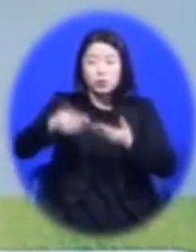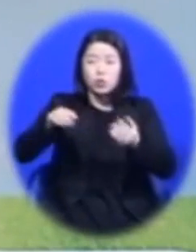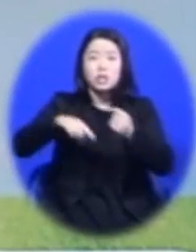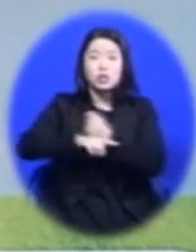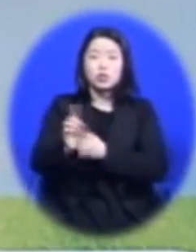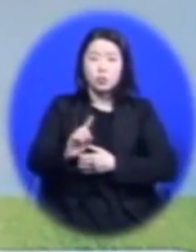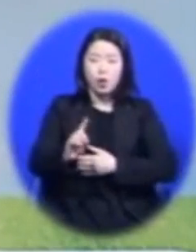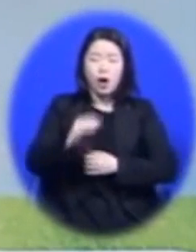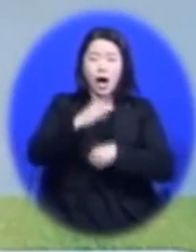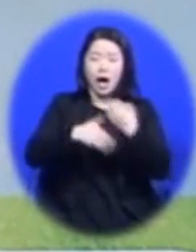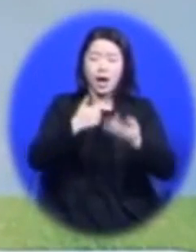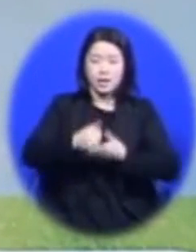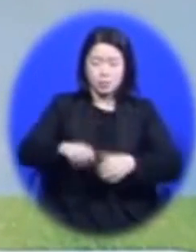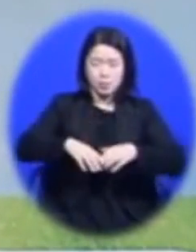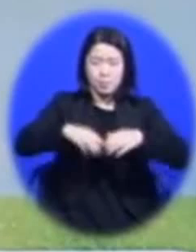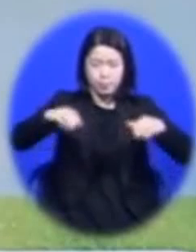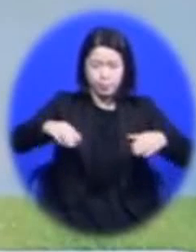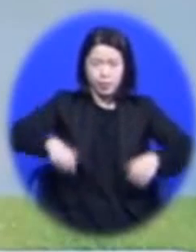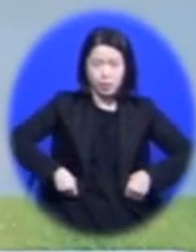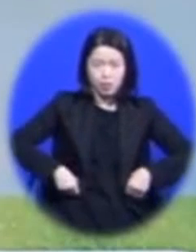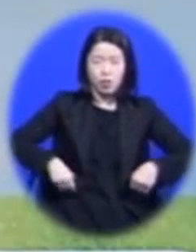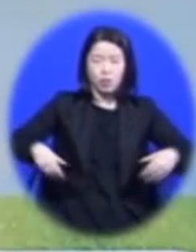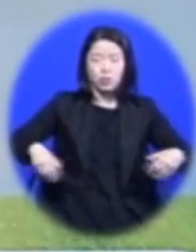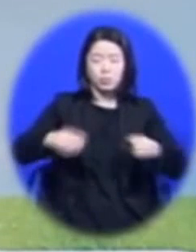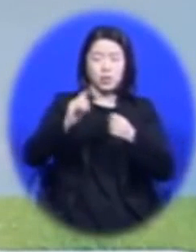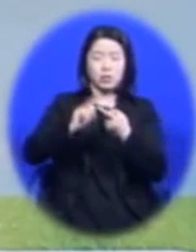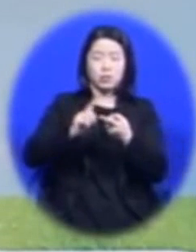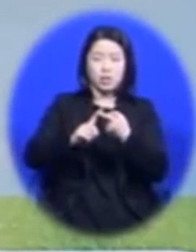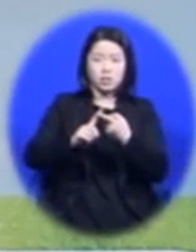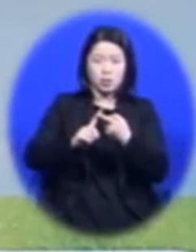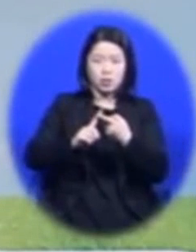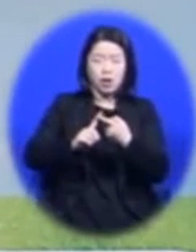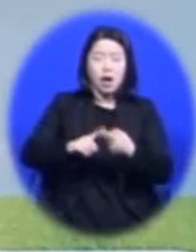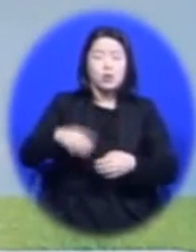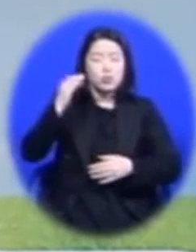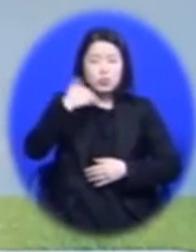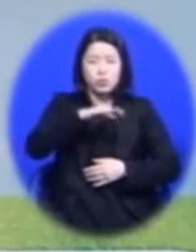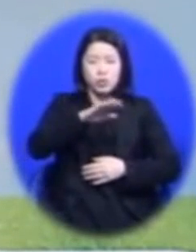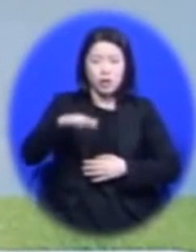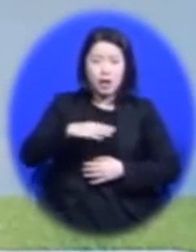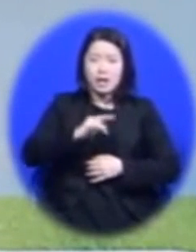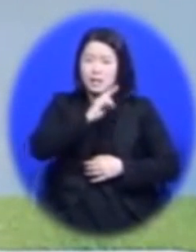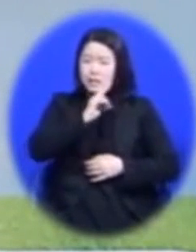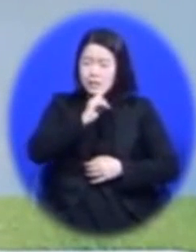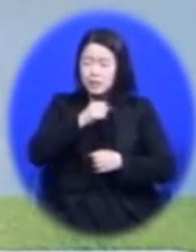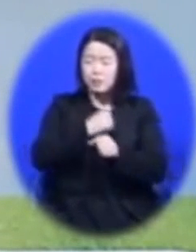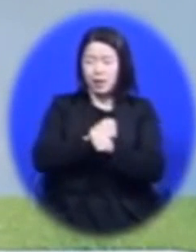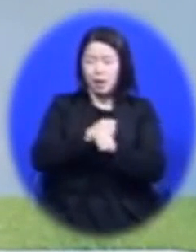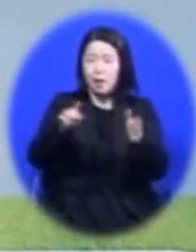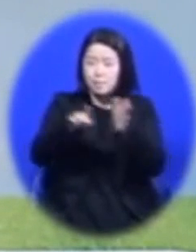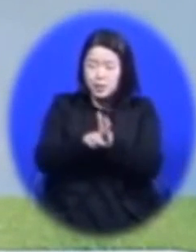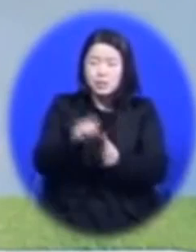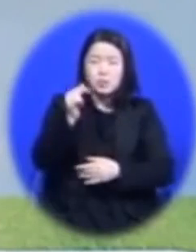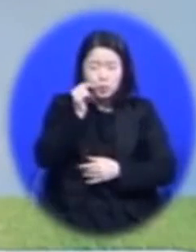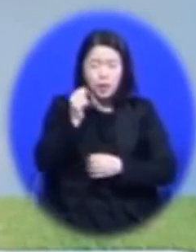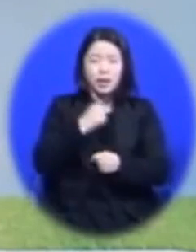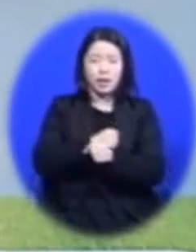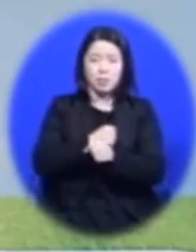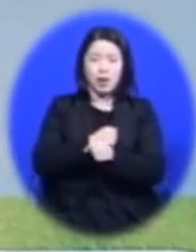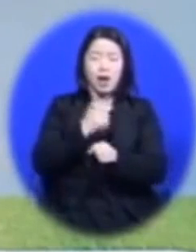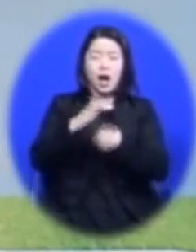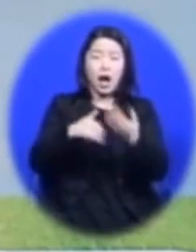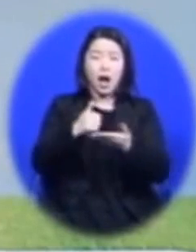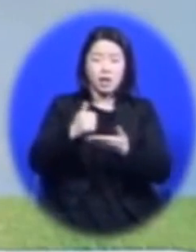하나님이 너그러우시다는 것을 우리가 행여라도 의심할까 봐, 믿지 못할까 봐